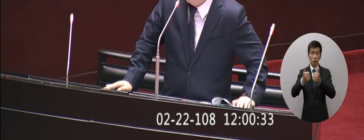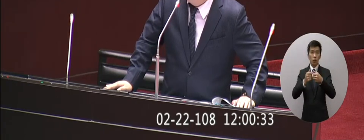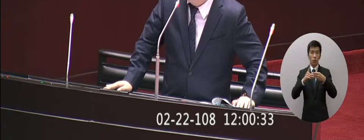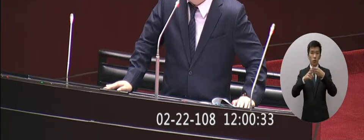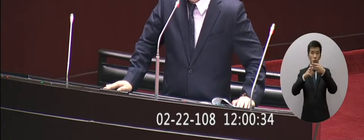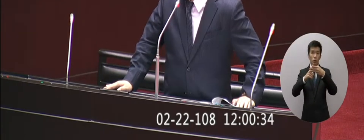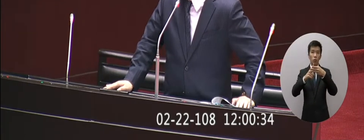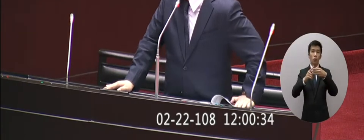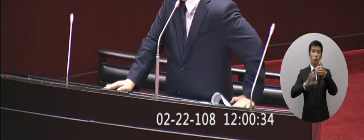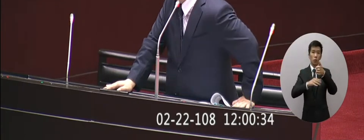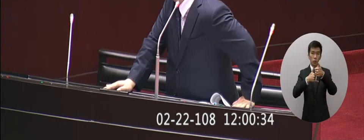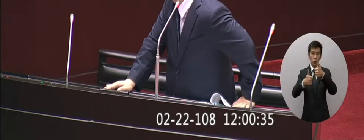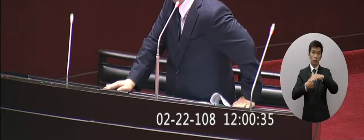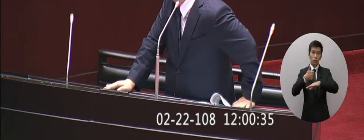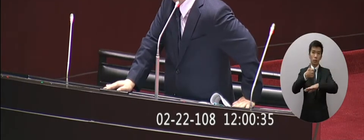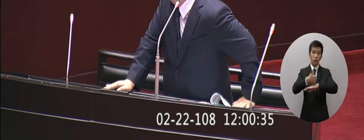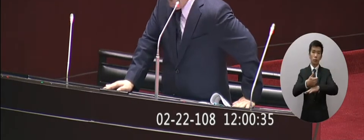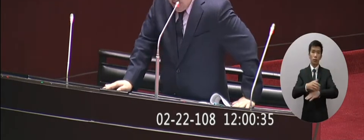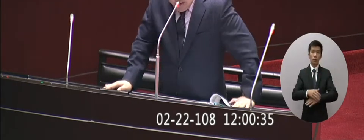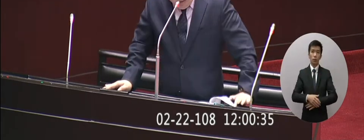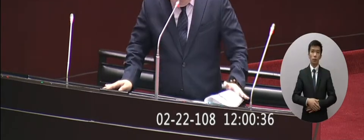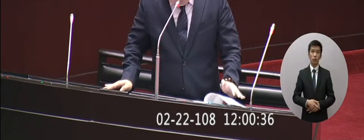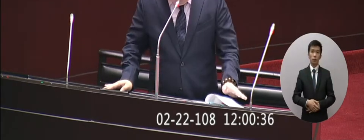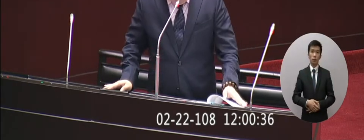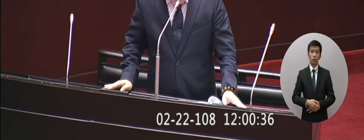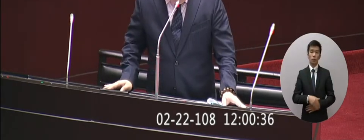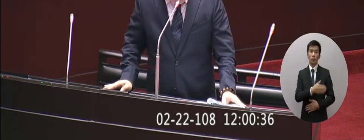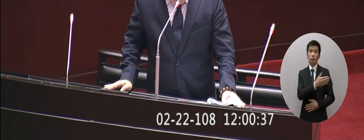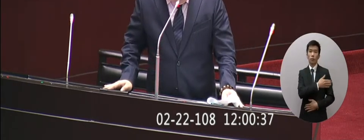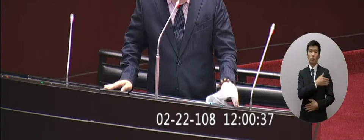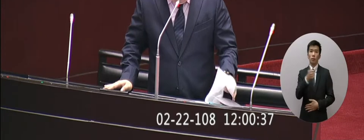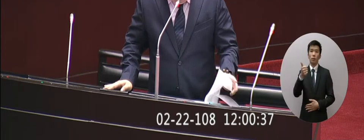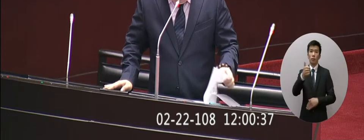委， 请国发会陈主委。